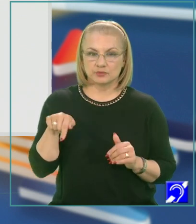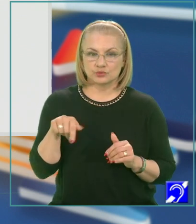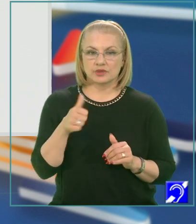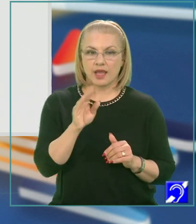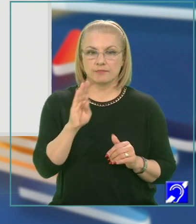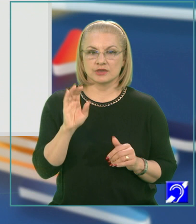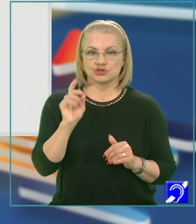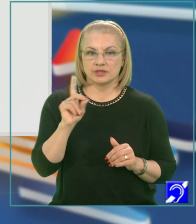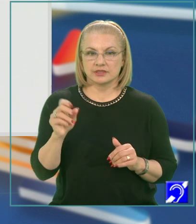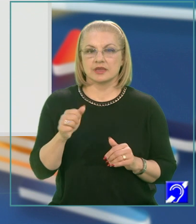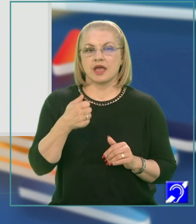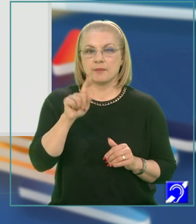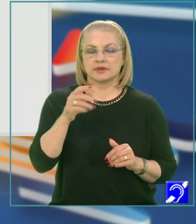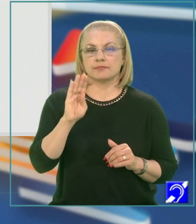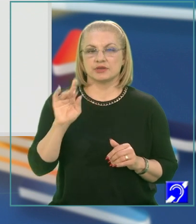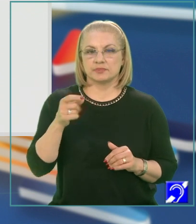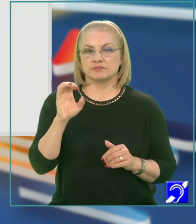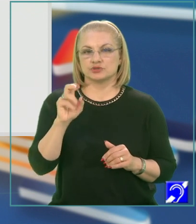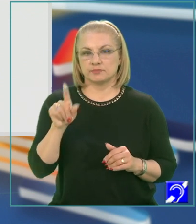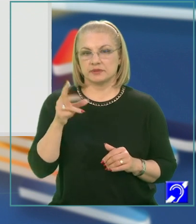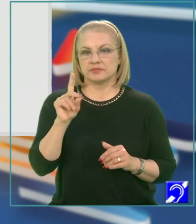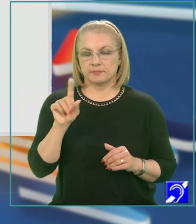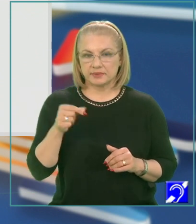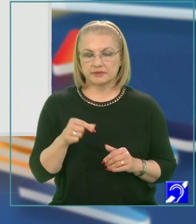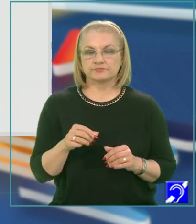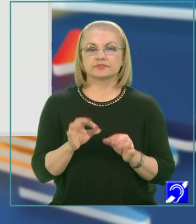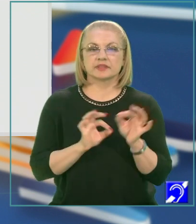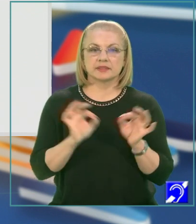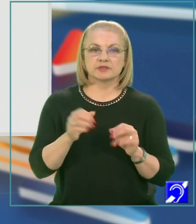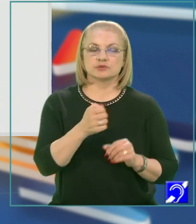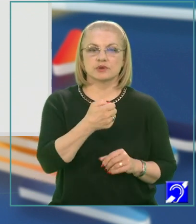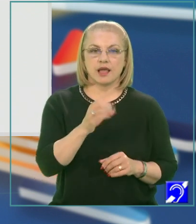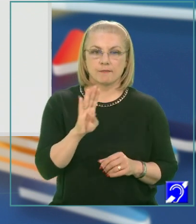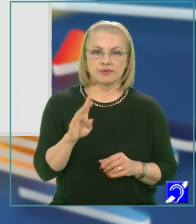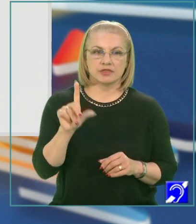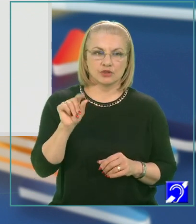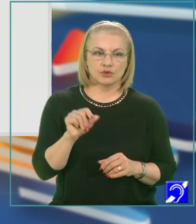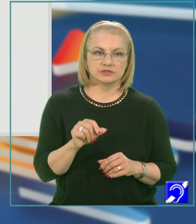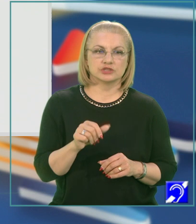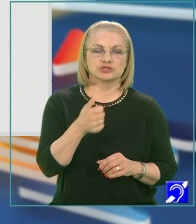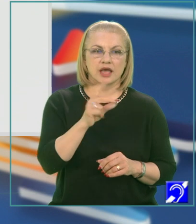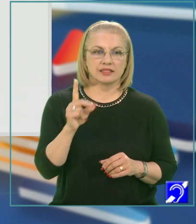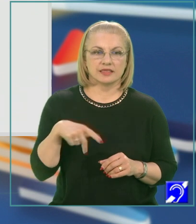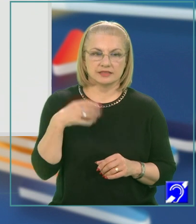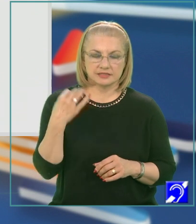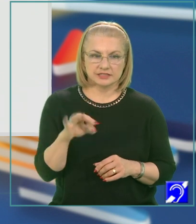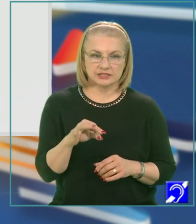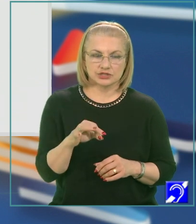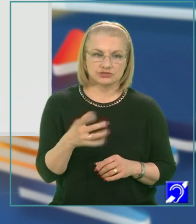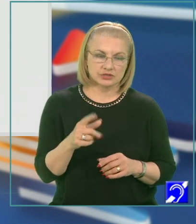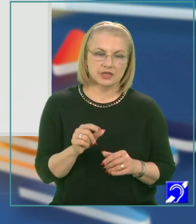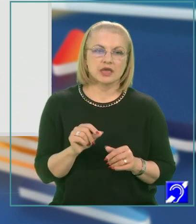cu. Și ni se dau dimensiunile. AB este 20, AD este 10, deci cum ar fi